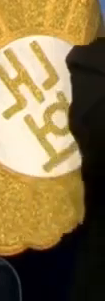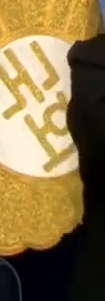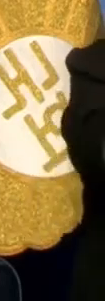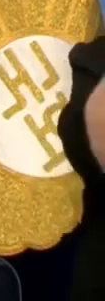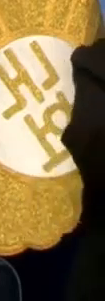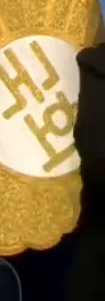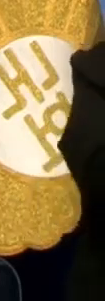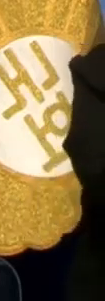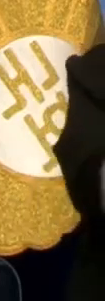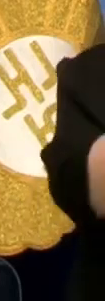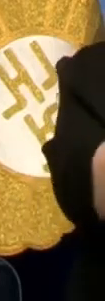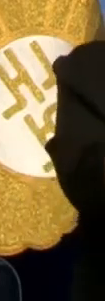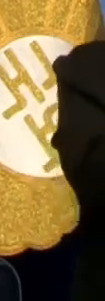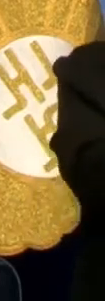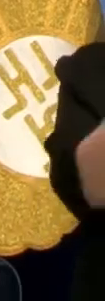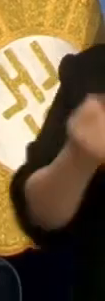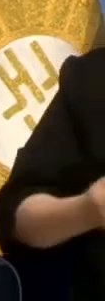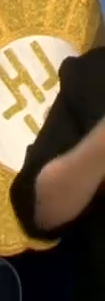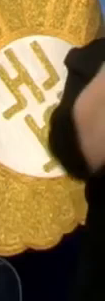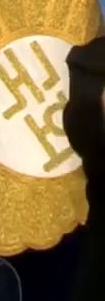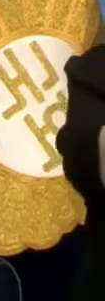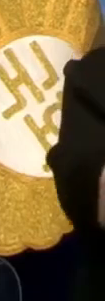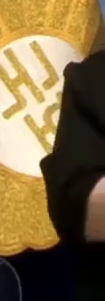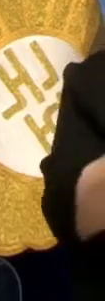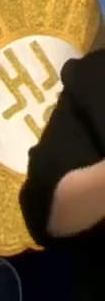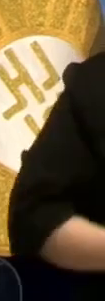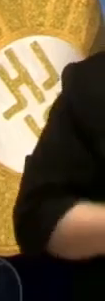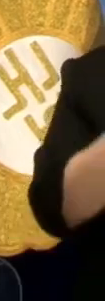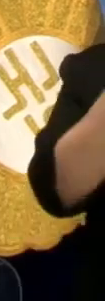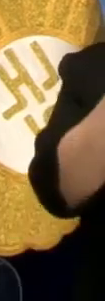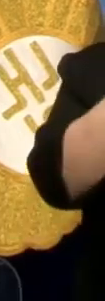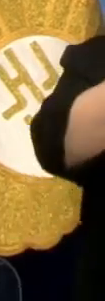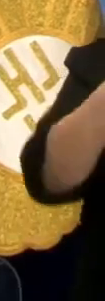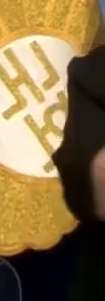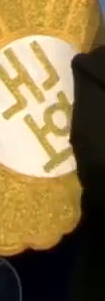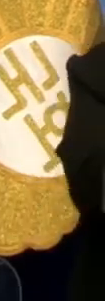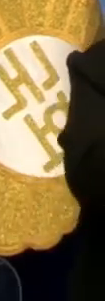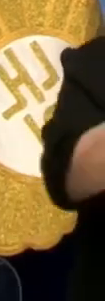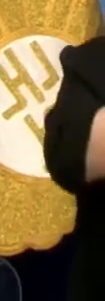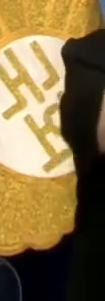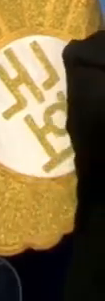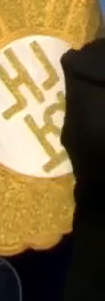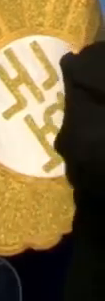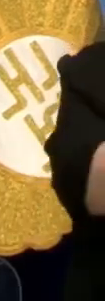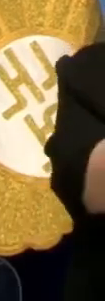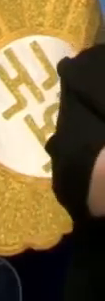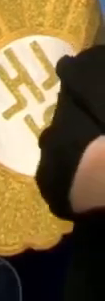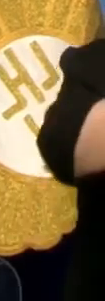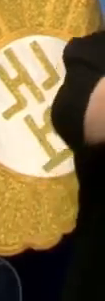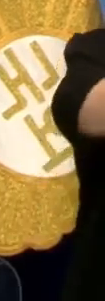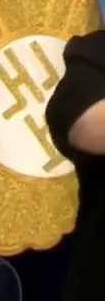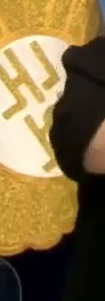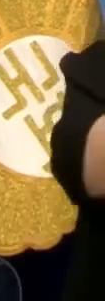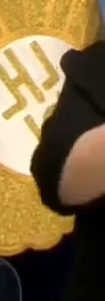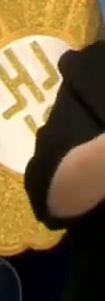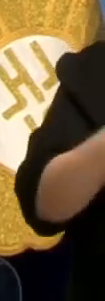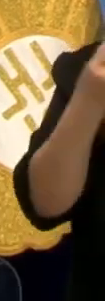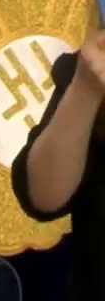학대자들의 일관된 변명이었습니다. 이러한 동물 학대자들의 변명은 동물을 물건으로